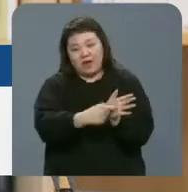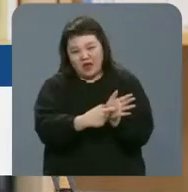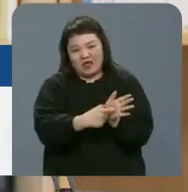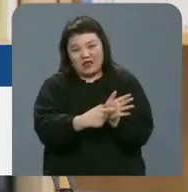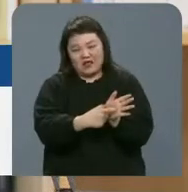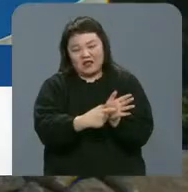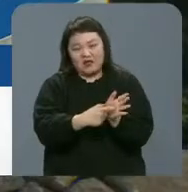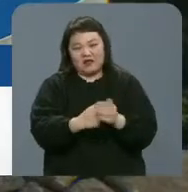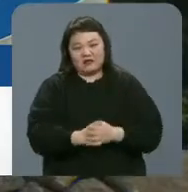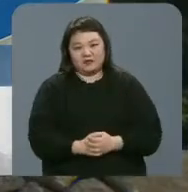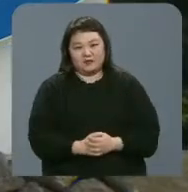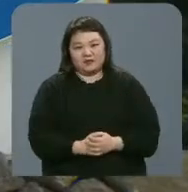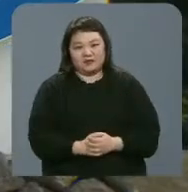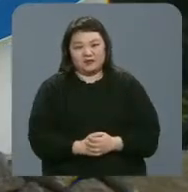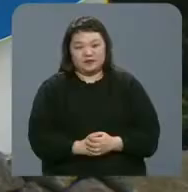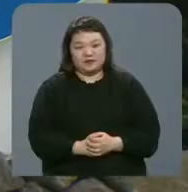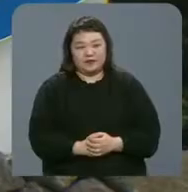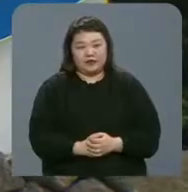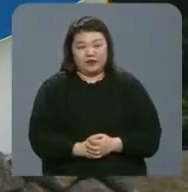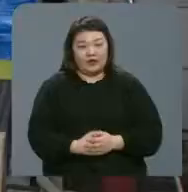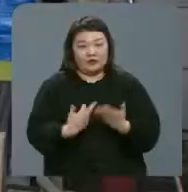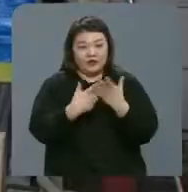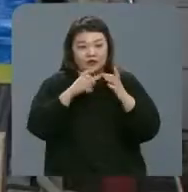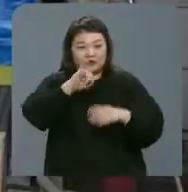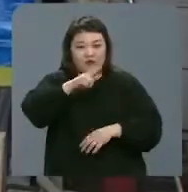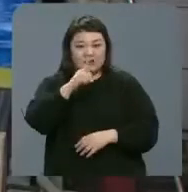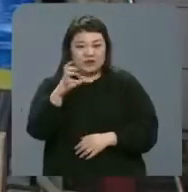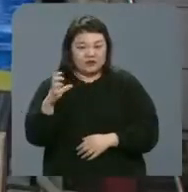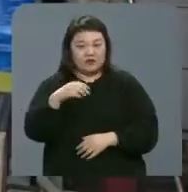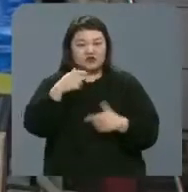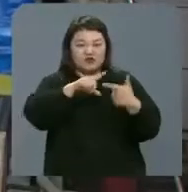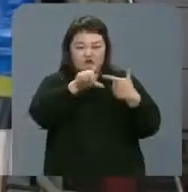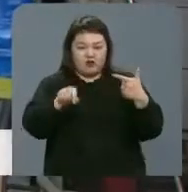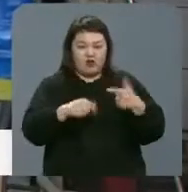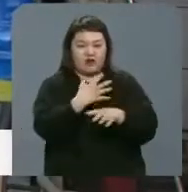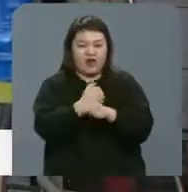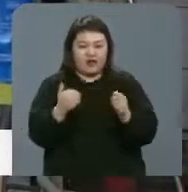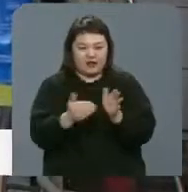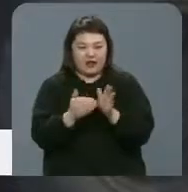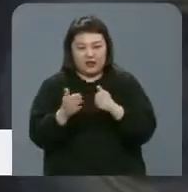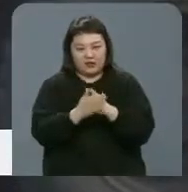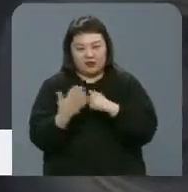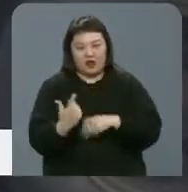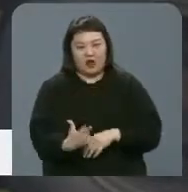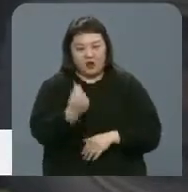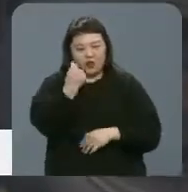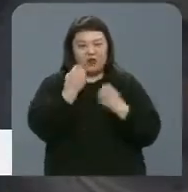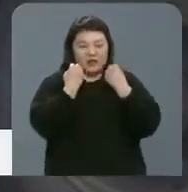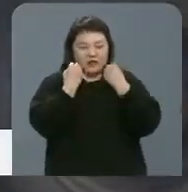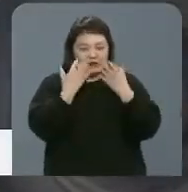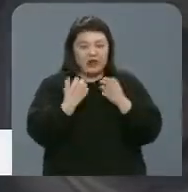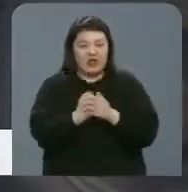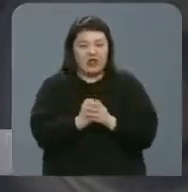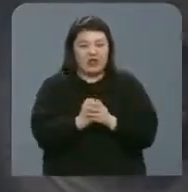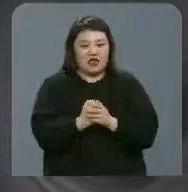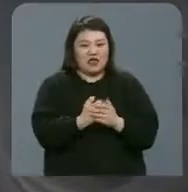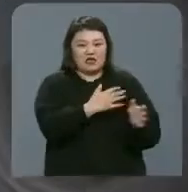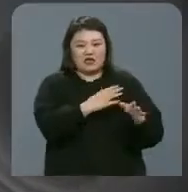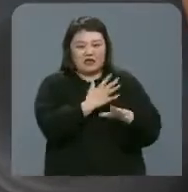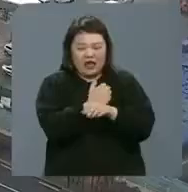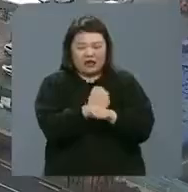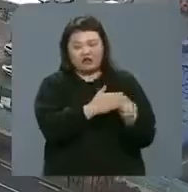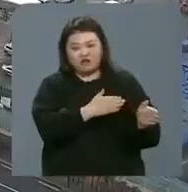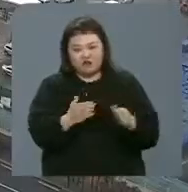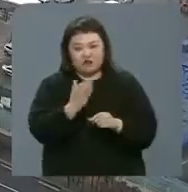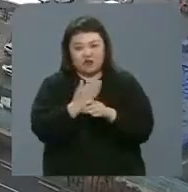던지 제주도 개발 공사는 오는 6월 계약 만료로 조만간 새로운 해상 물류 입찰을 준비하고 있다며